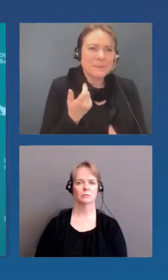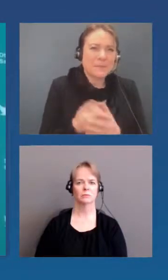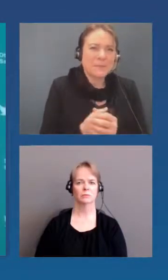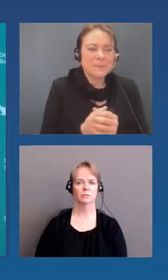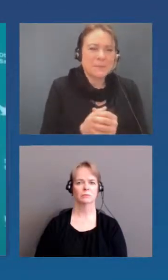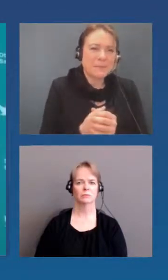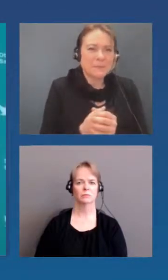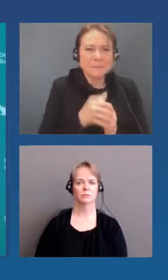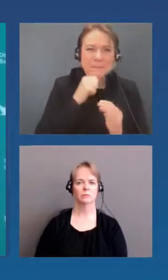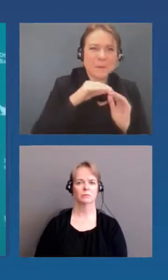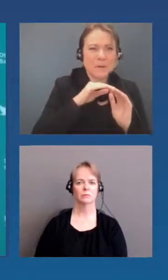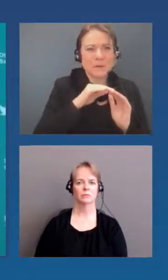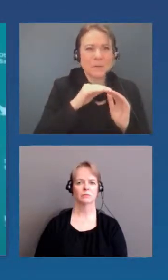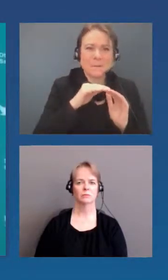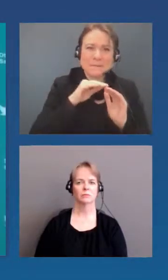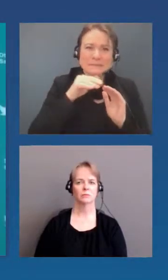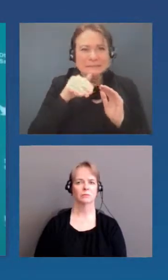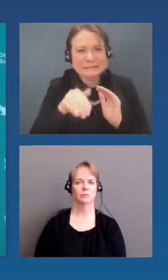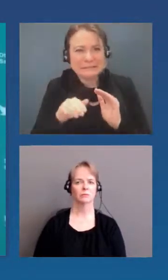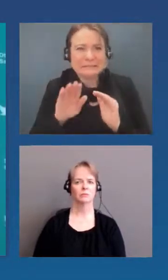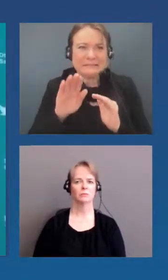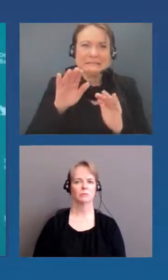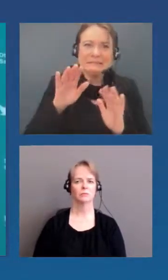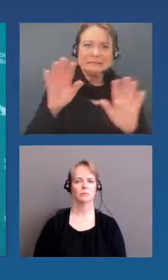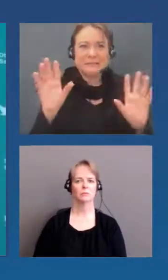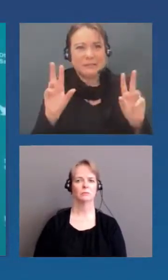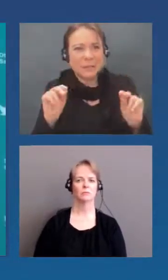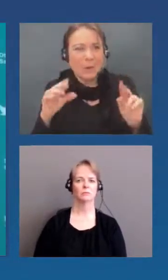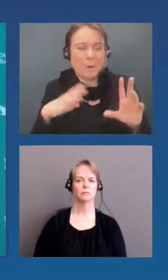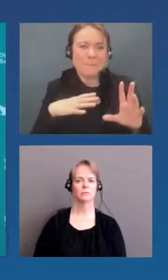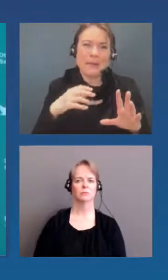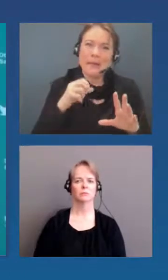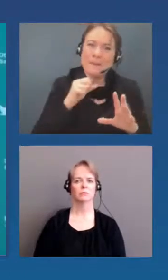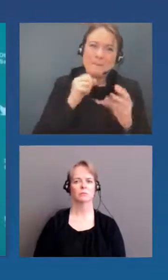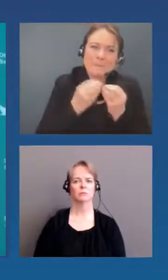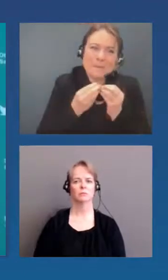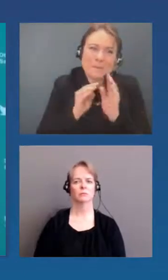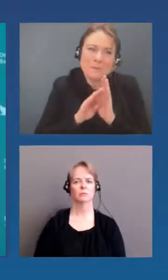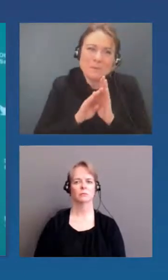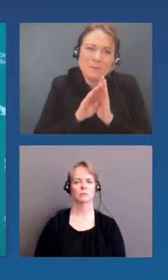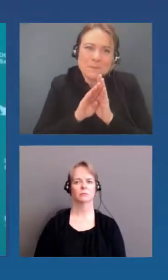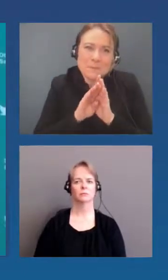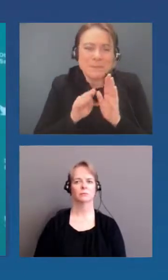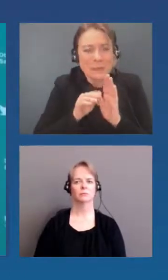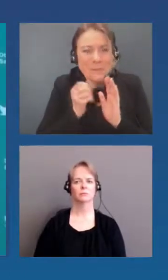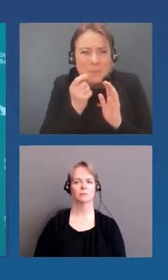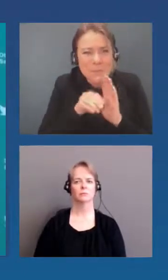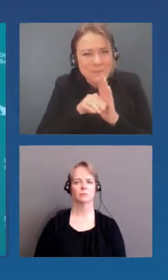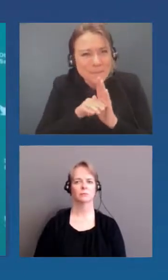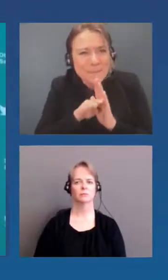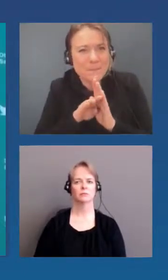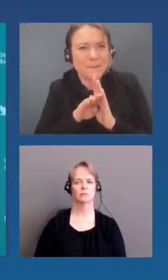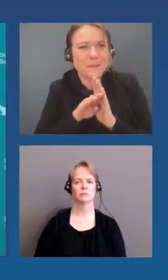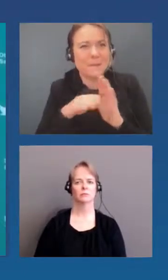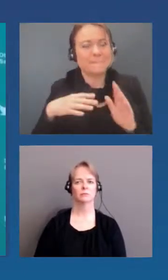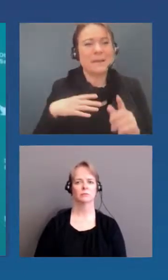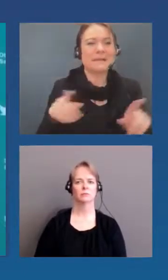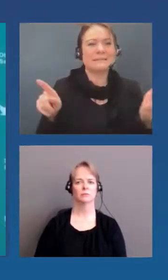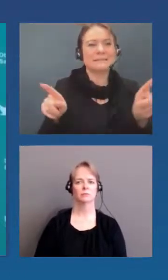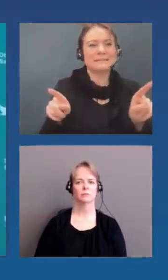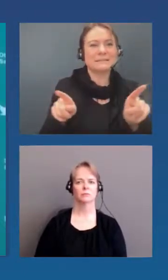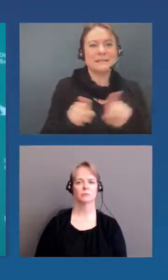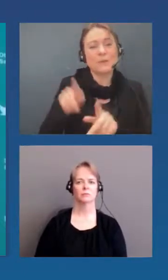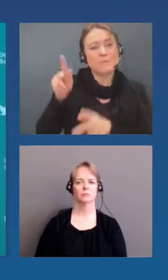la courbe n'a pas tourné, mais ce n'est pas une grande augmentation encore. Et peut-être c'est quand les